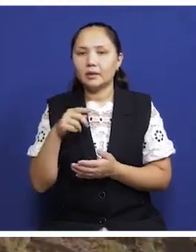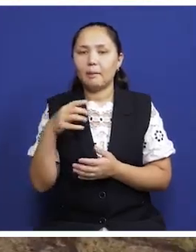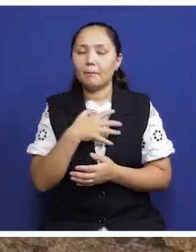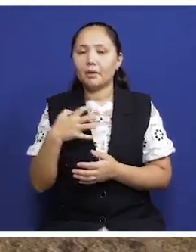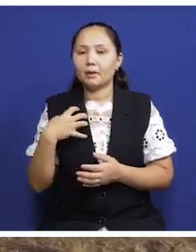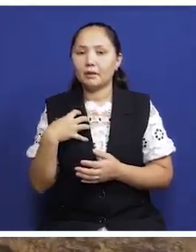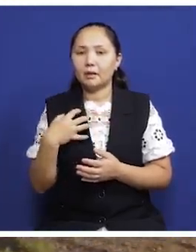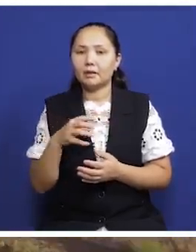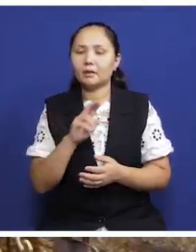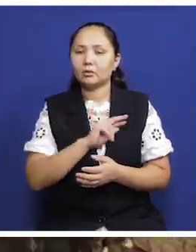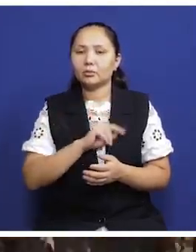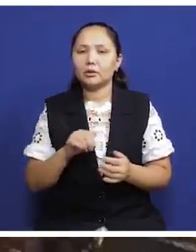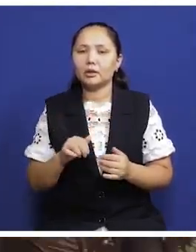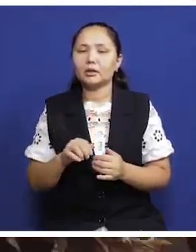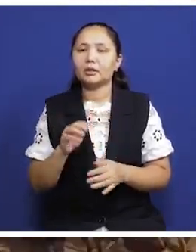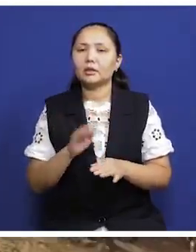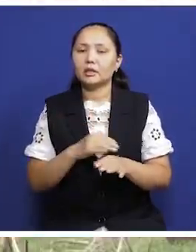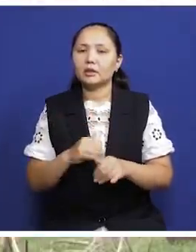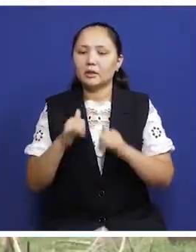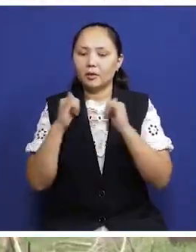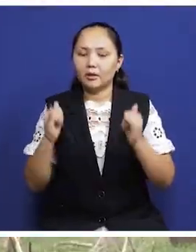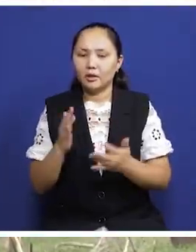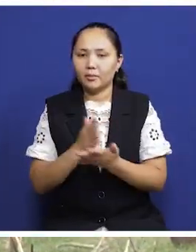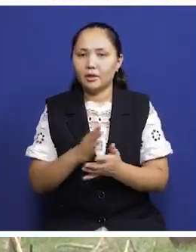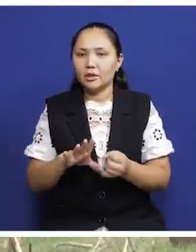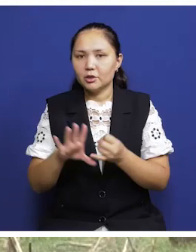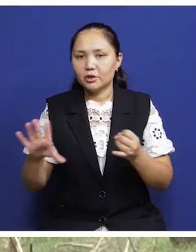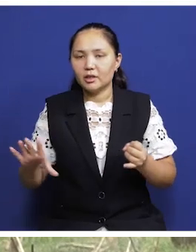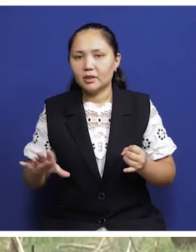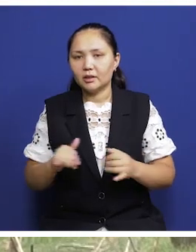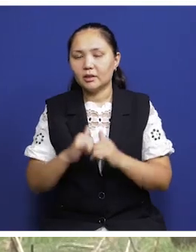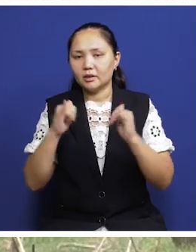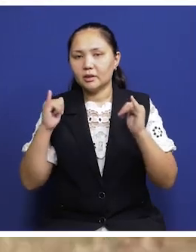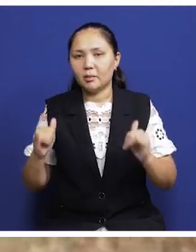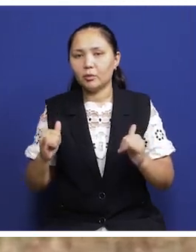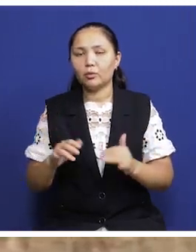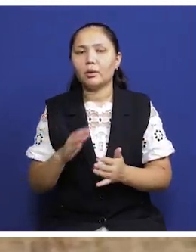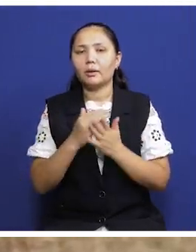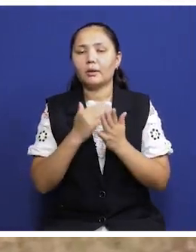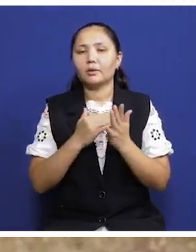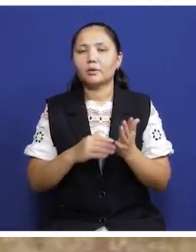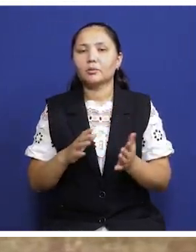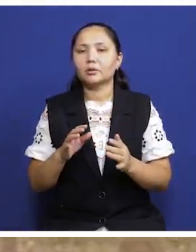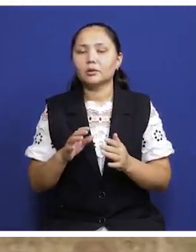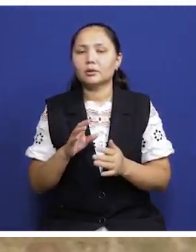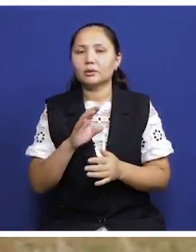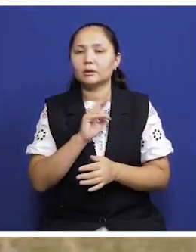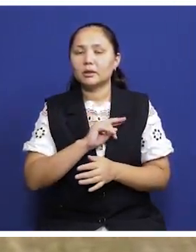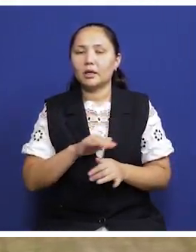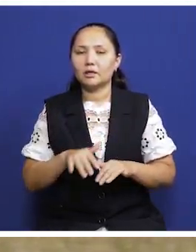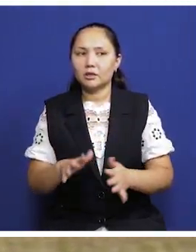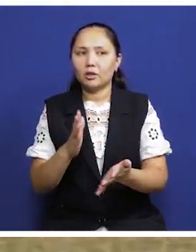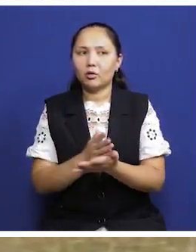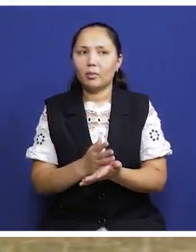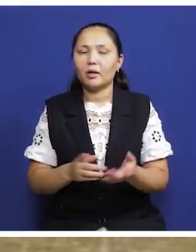Көктерек ауылдық округінде жақсы дамыған. Осы тұста ортақ жайылым жерлерді кеңейту жұмыстары жүйелі жүріп келеді. Жайылым жерлердің